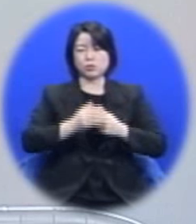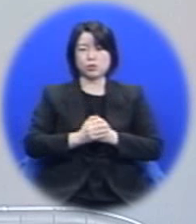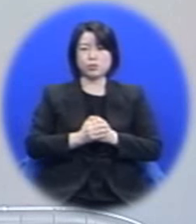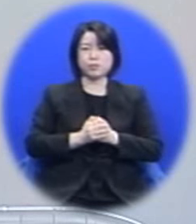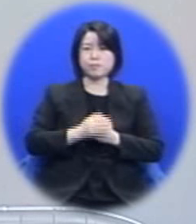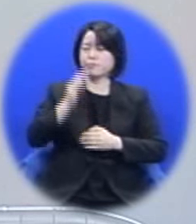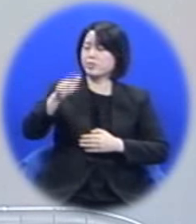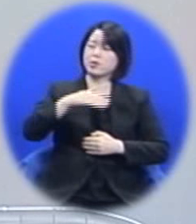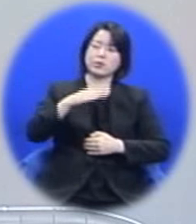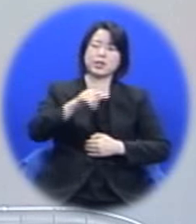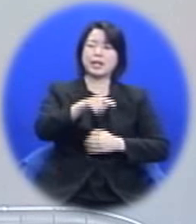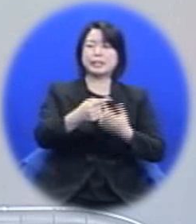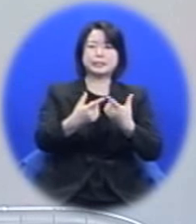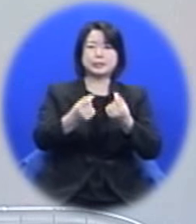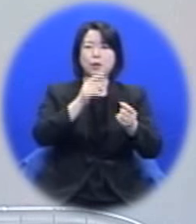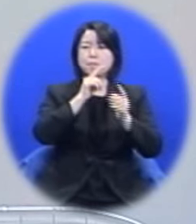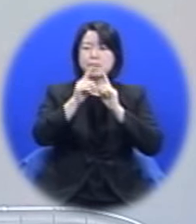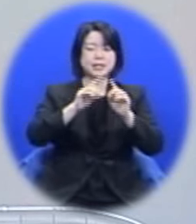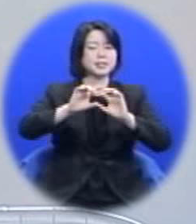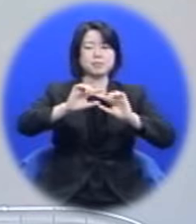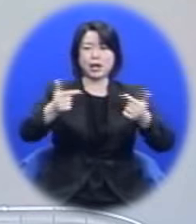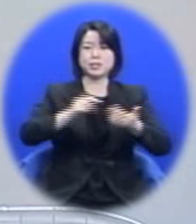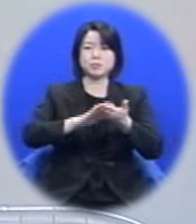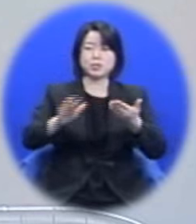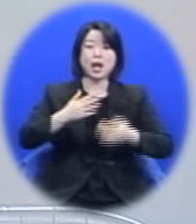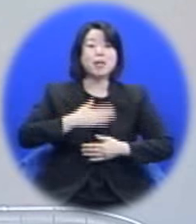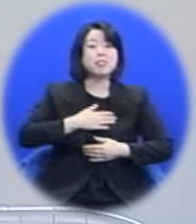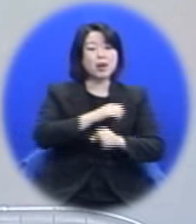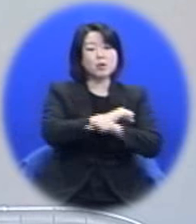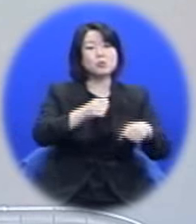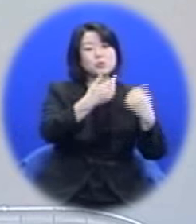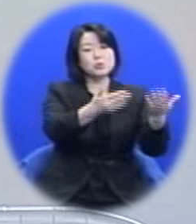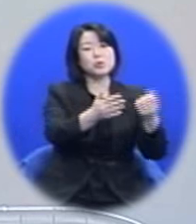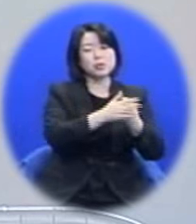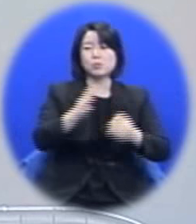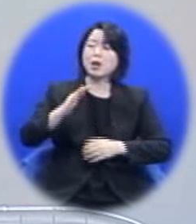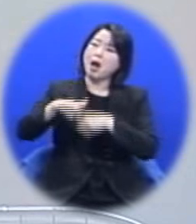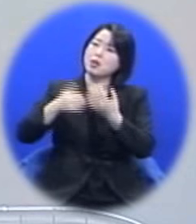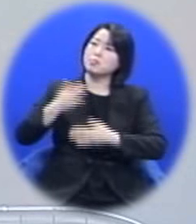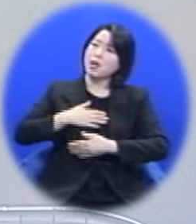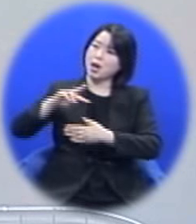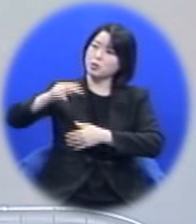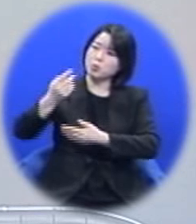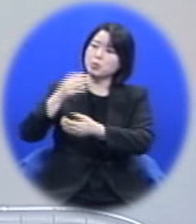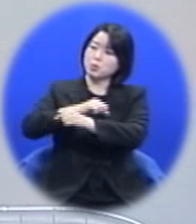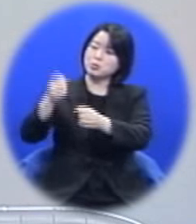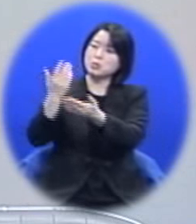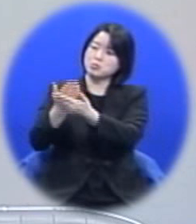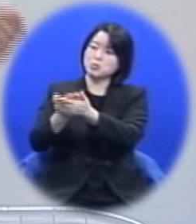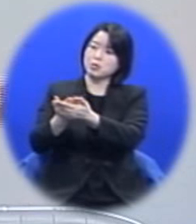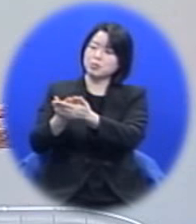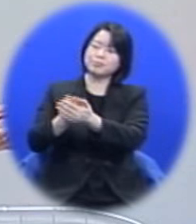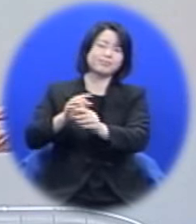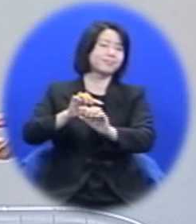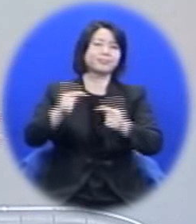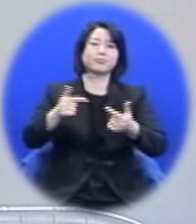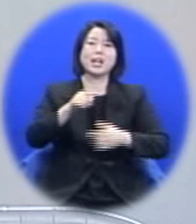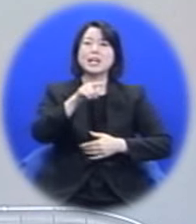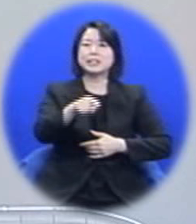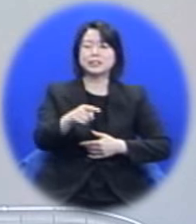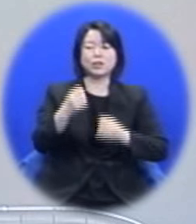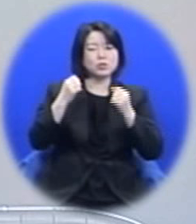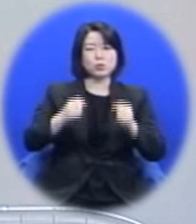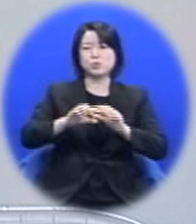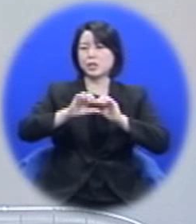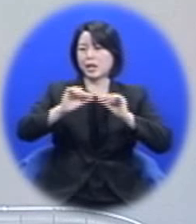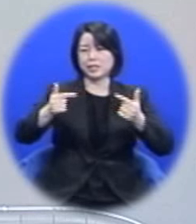절대로 그런 말씀하고 있는 거 아닙니다. 내가 용서했으니 하나님 나도 용서해 주세요. 우리는 그럴 수 있는 존재가 못